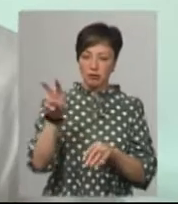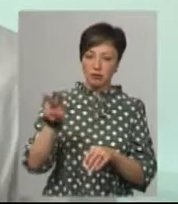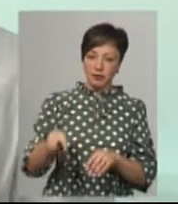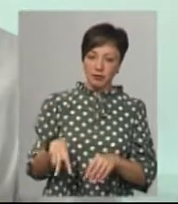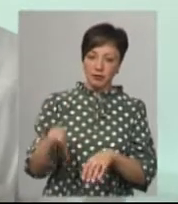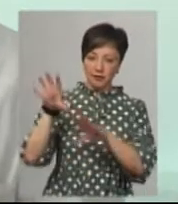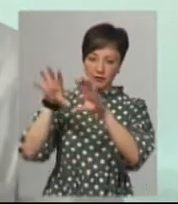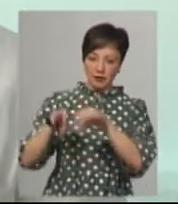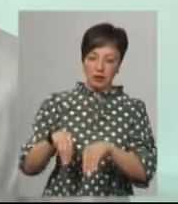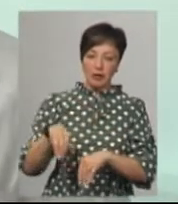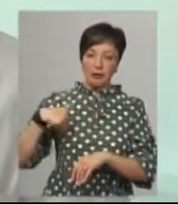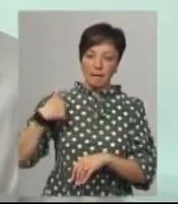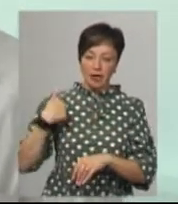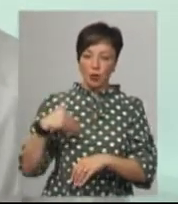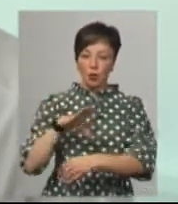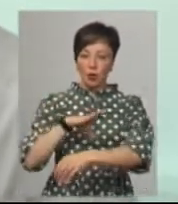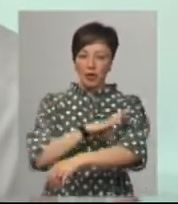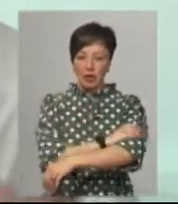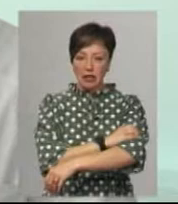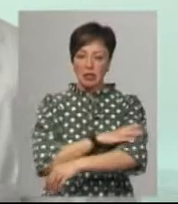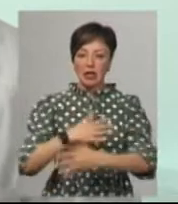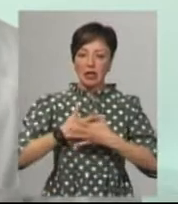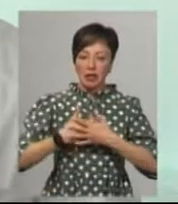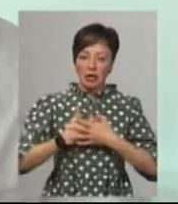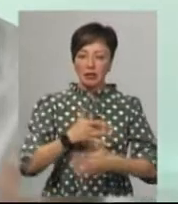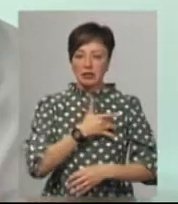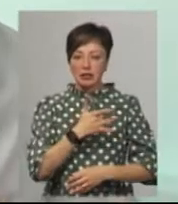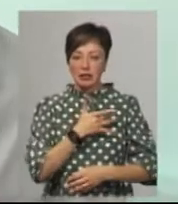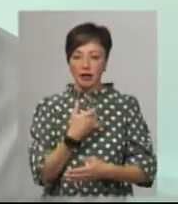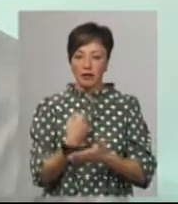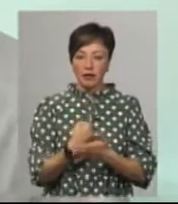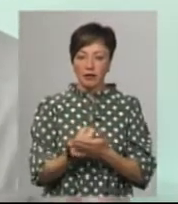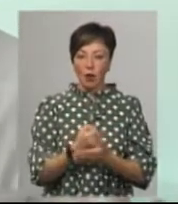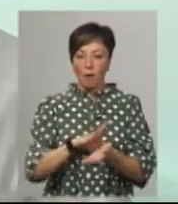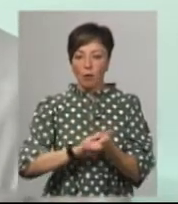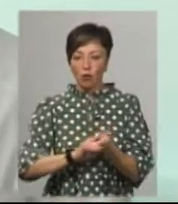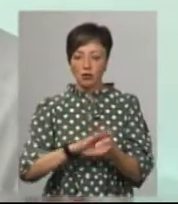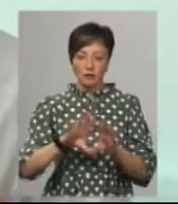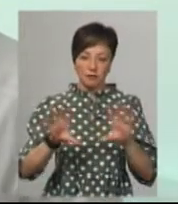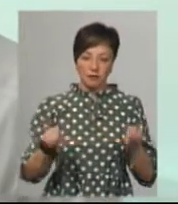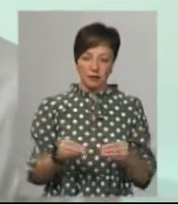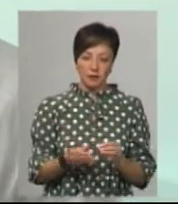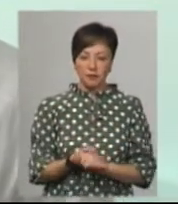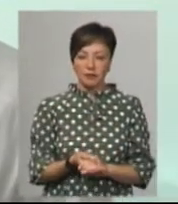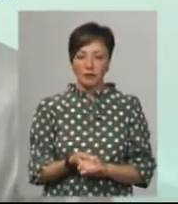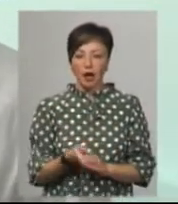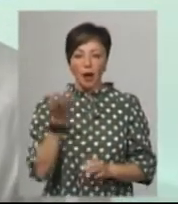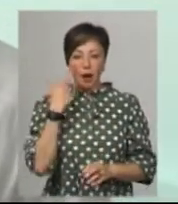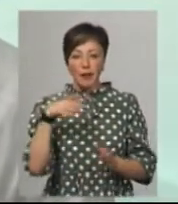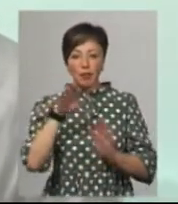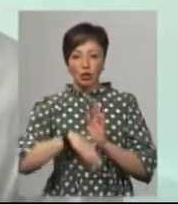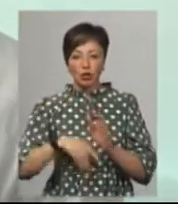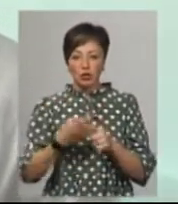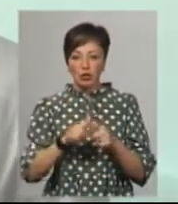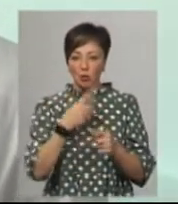усі показники – температуру, артеріальний тиск, дихання, серцевий викид, пульс, всі-всі. При погіршенні цих